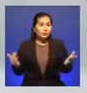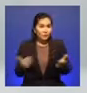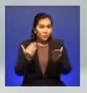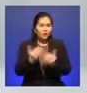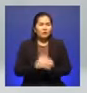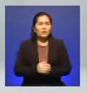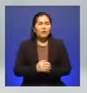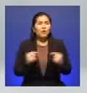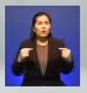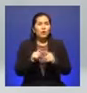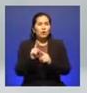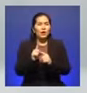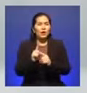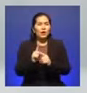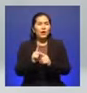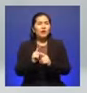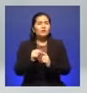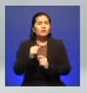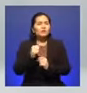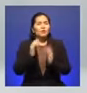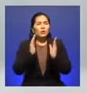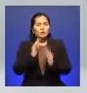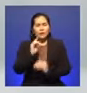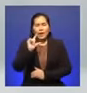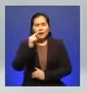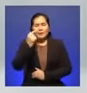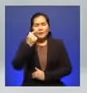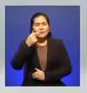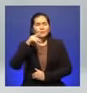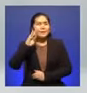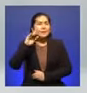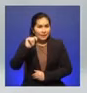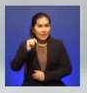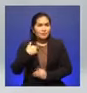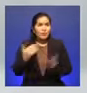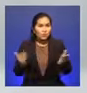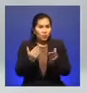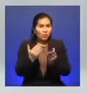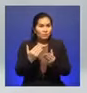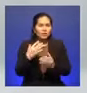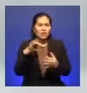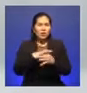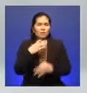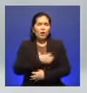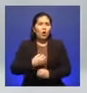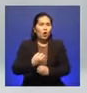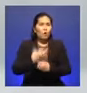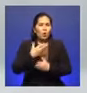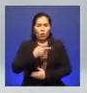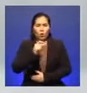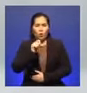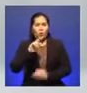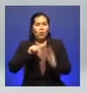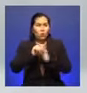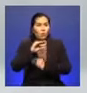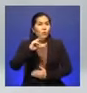ข้ามเพศหรือเปล่าแสดงว่าวันนี้มีกลุ่มผู้มีความหลากหลายทางเพศเข้าร่วมประชุมออนไลน์เยอะเลยนะคะเลยมีความสนใจในเรื่อง